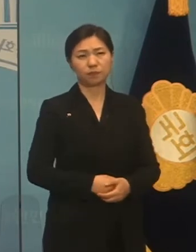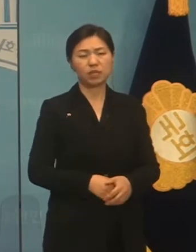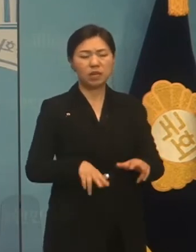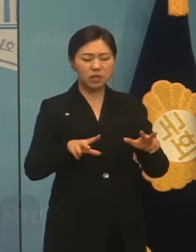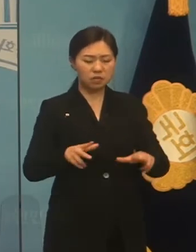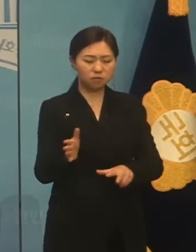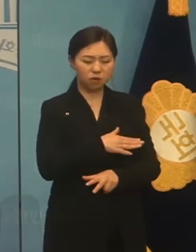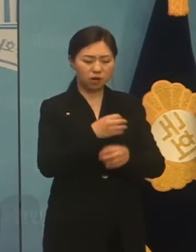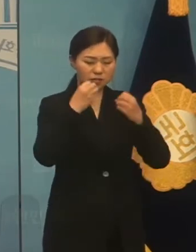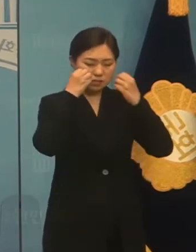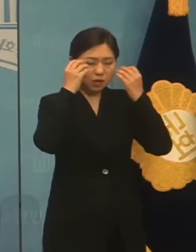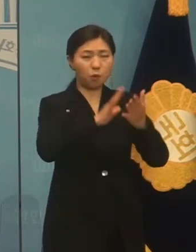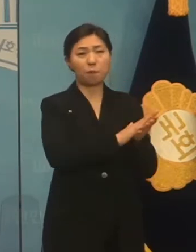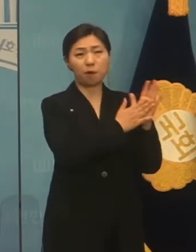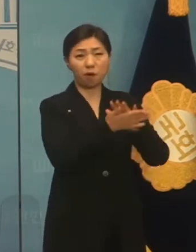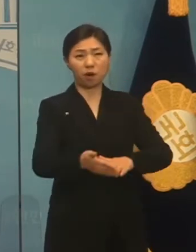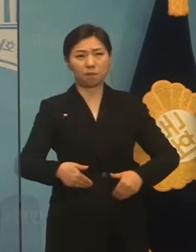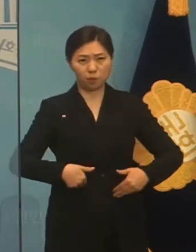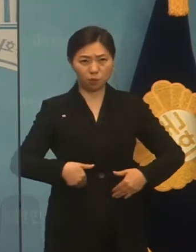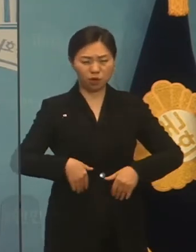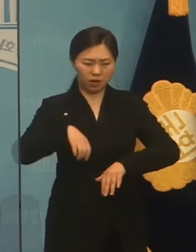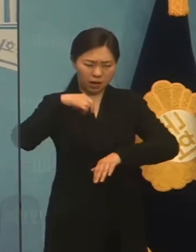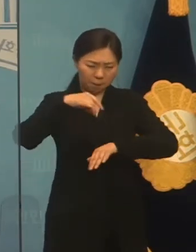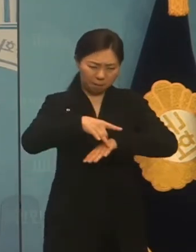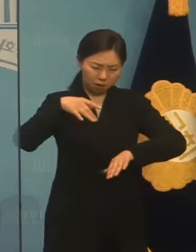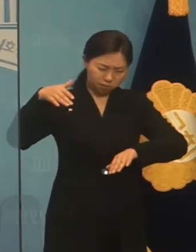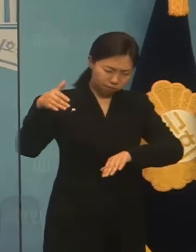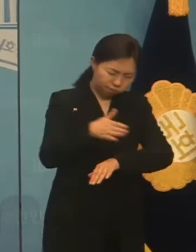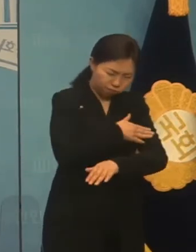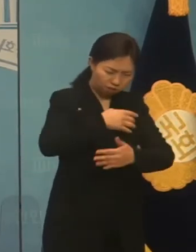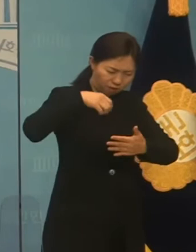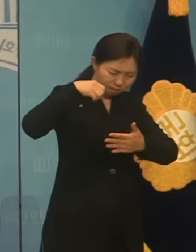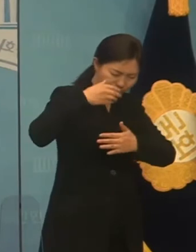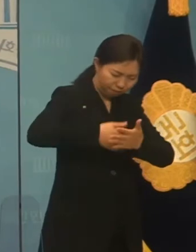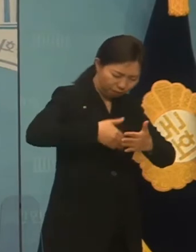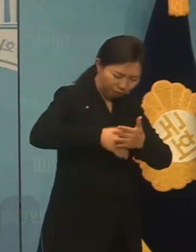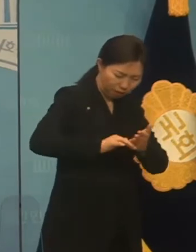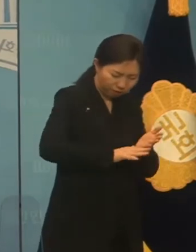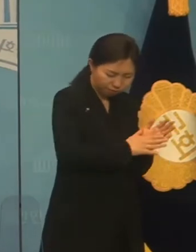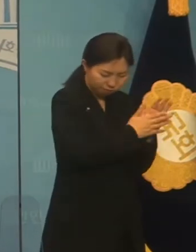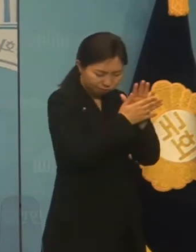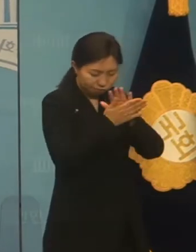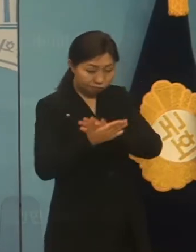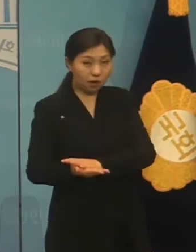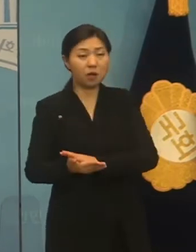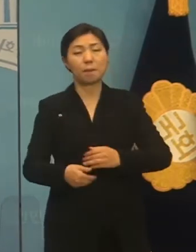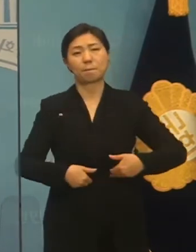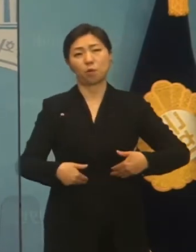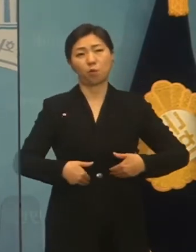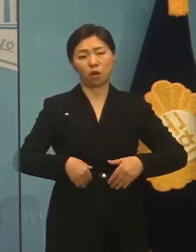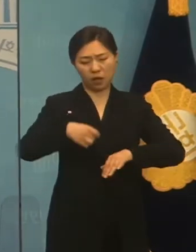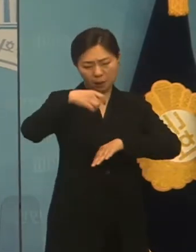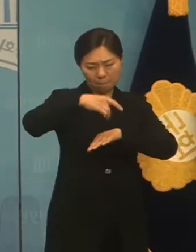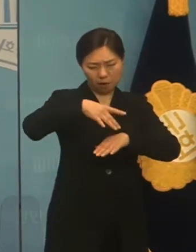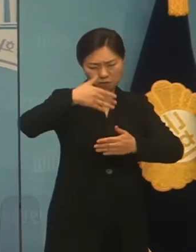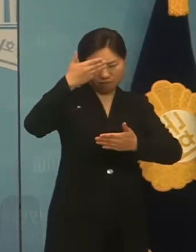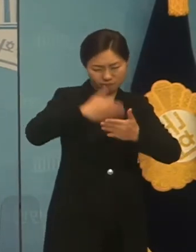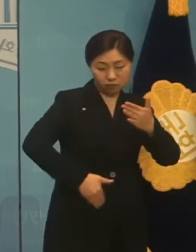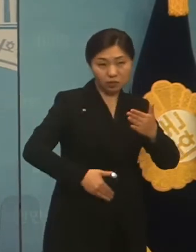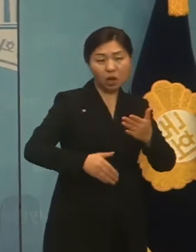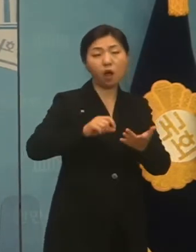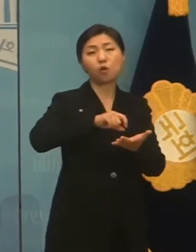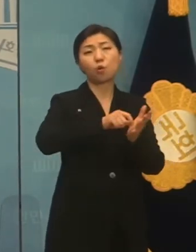합니다. 황골탈퇴의 각오로 다시 시작해야 합니다. 뼈를 깎는 혁신만이 국민의